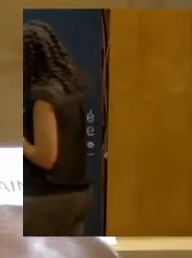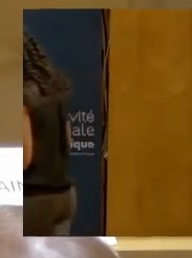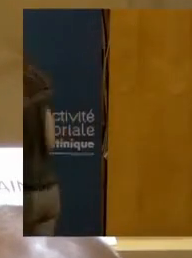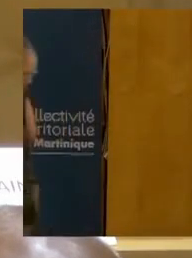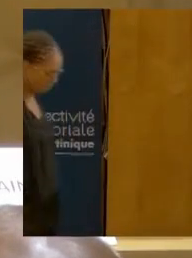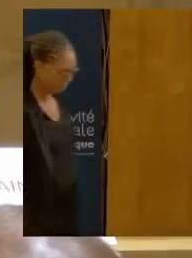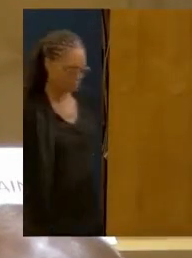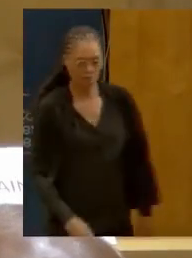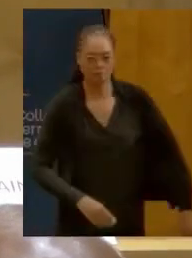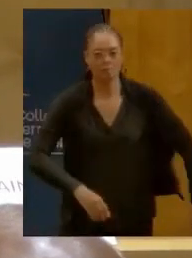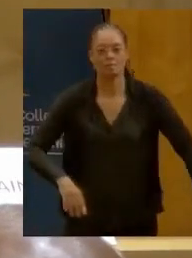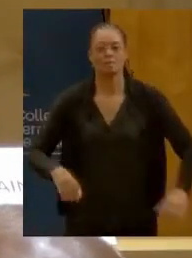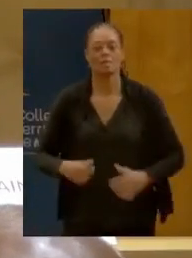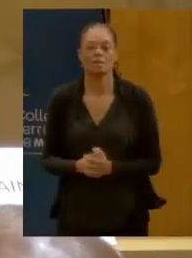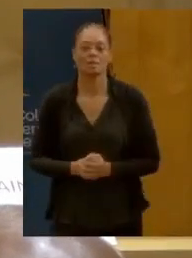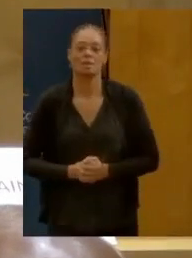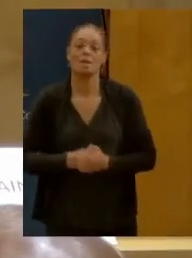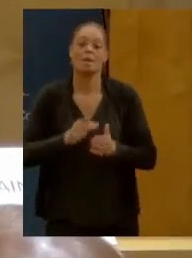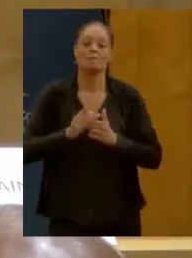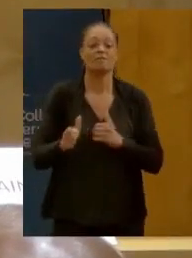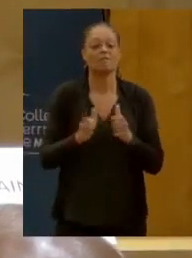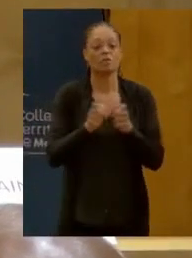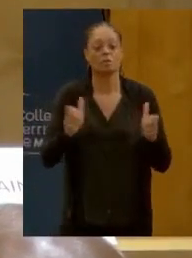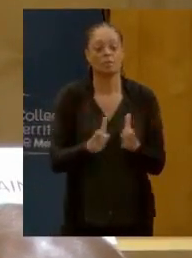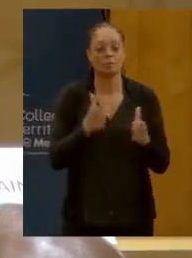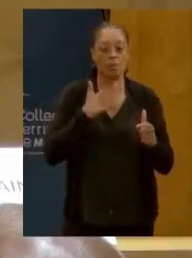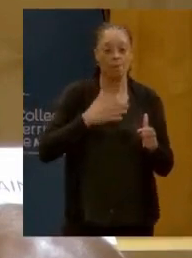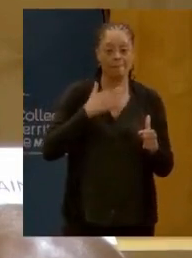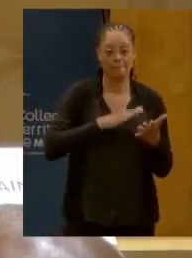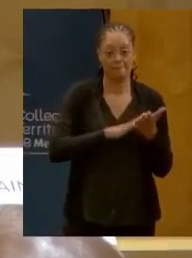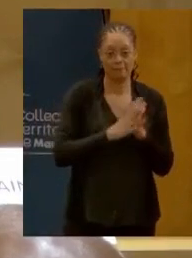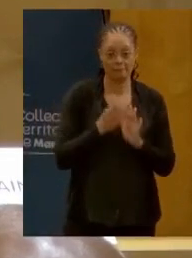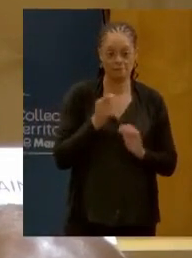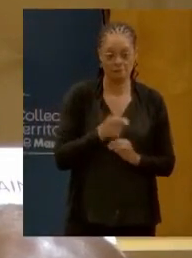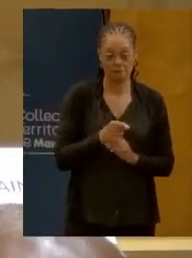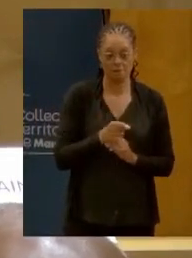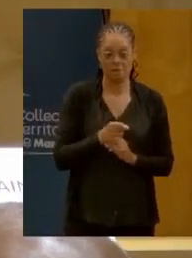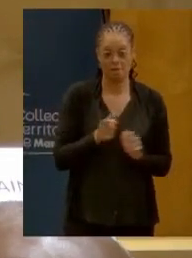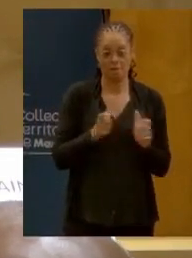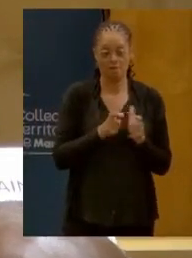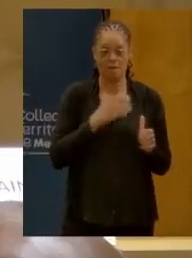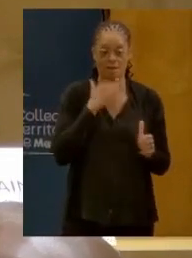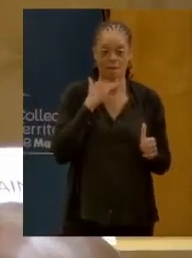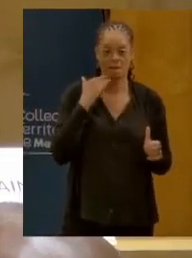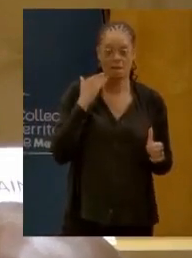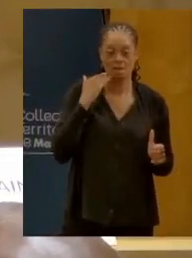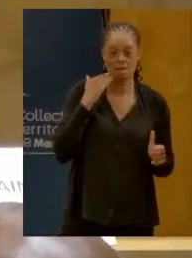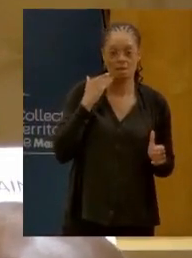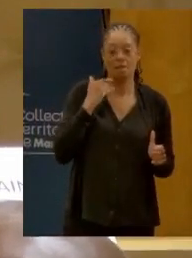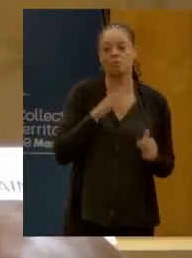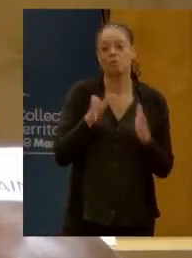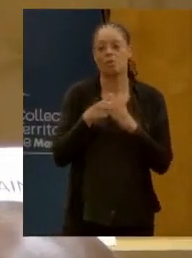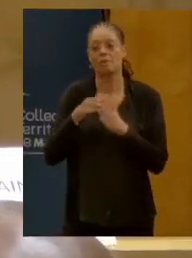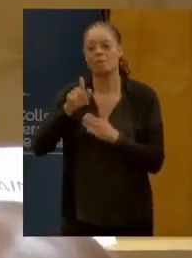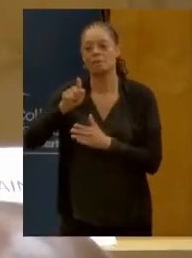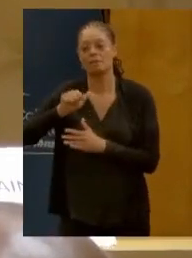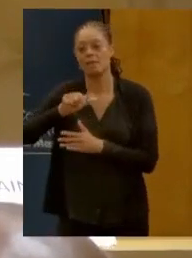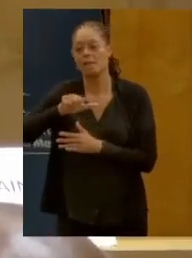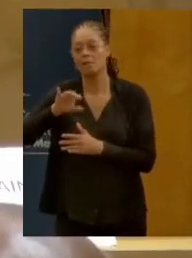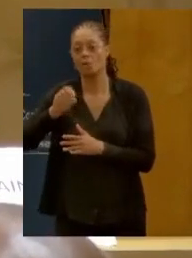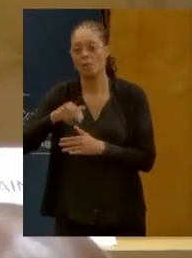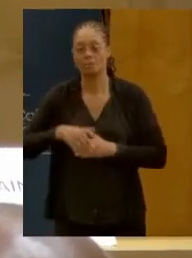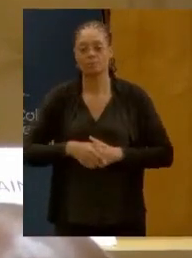Et c'est quand la distillerie est engorgée, les distilleries sont engorgées, qu'ils se retournent vers le Galion.